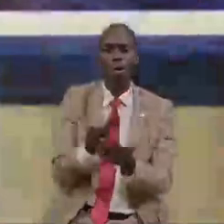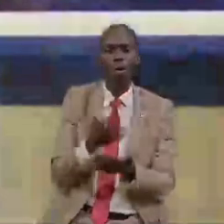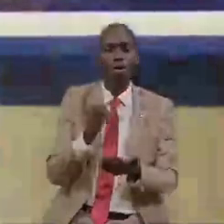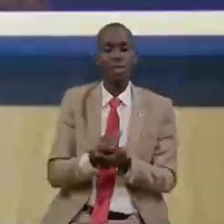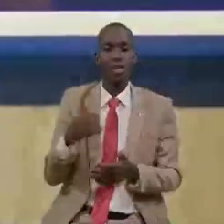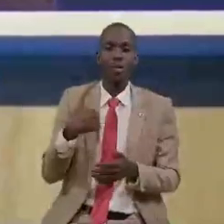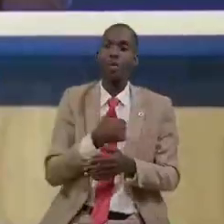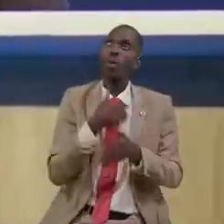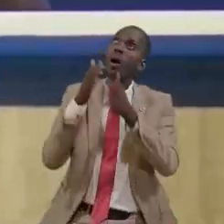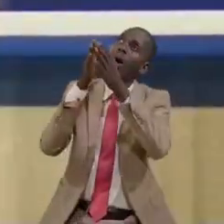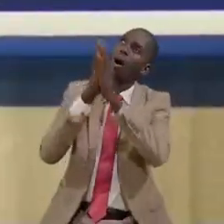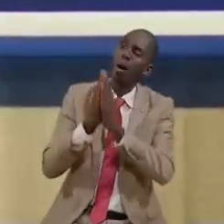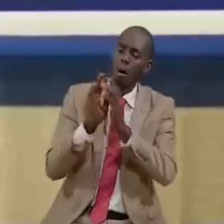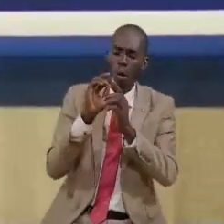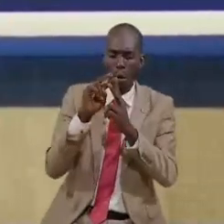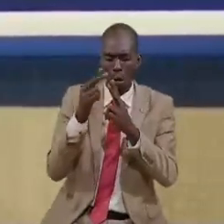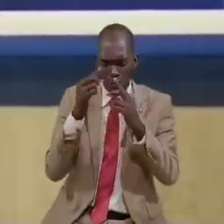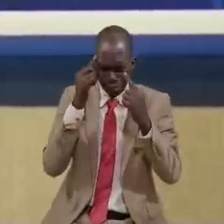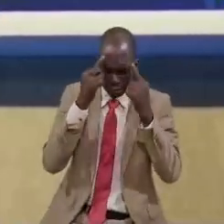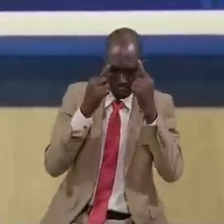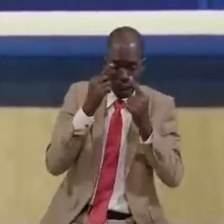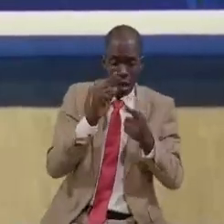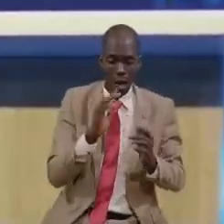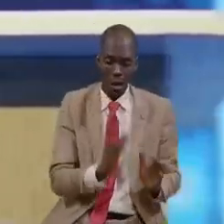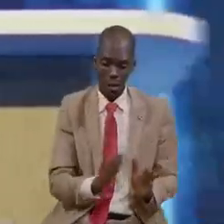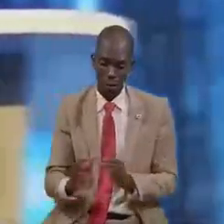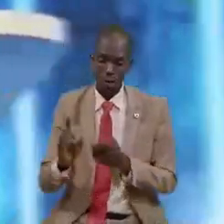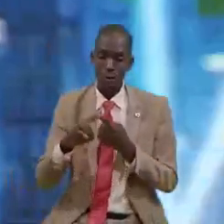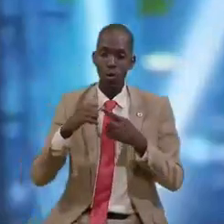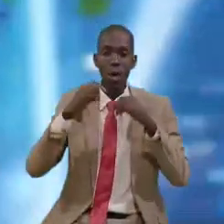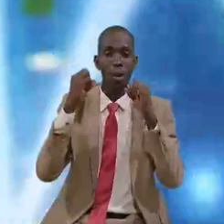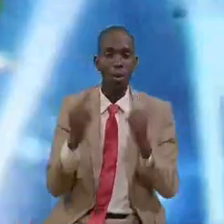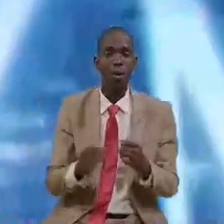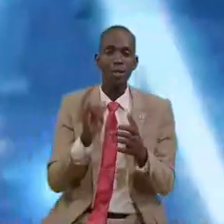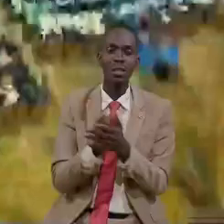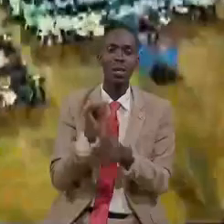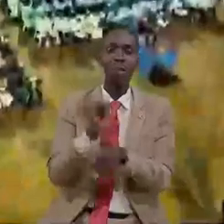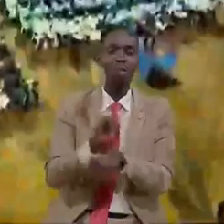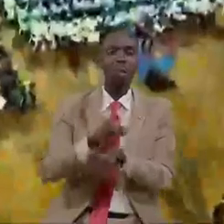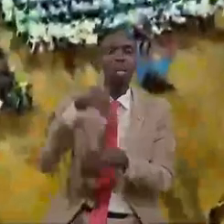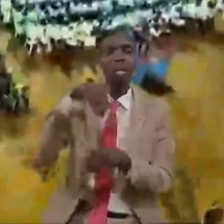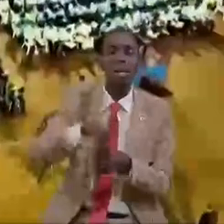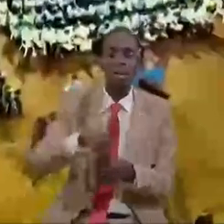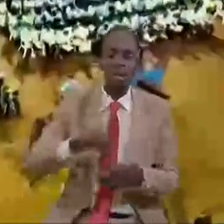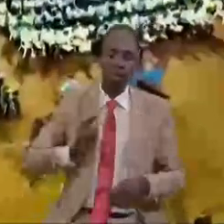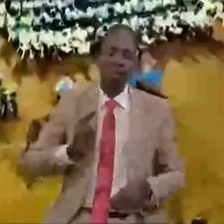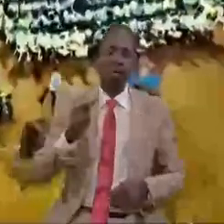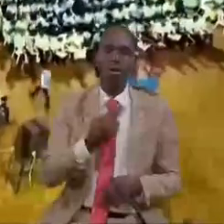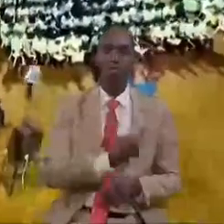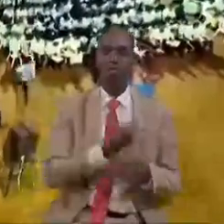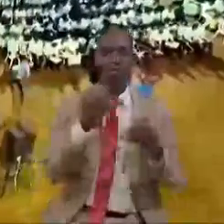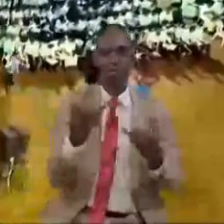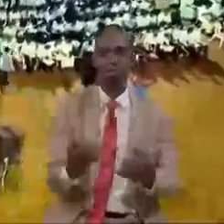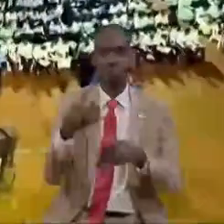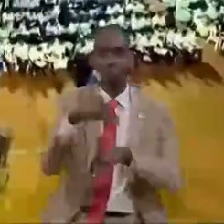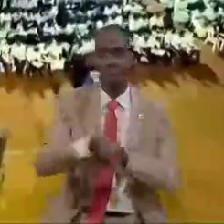par la puissance qui agit en nous, infiniment au-delà de tout ce que nous demandons ou pensons. Ce soir, cette